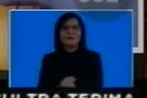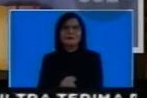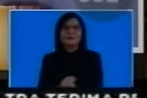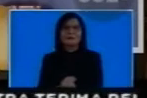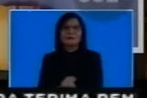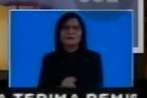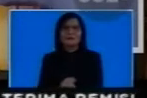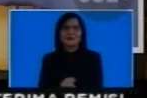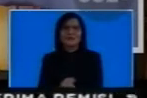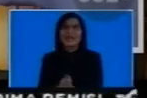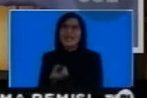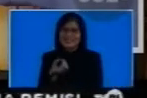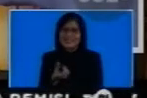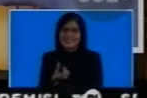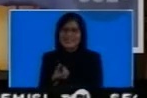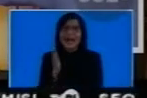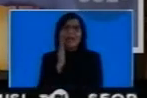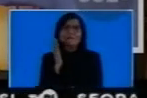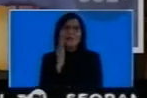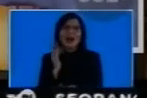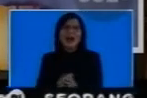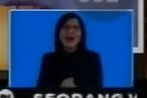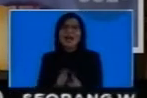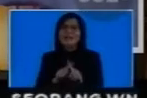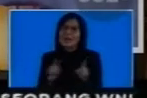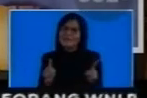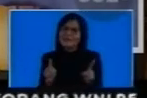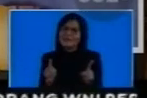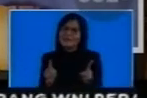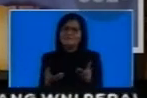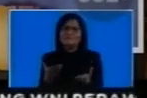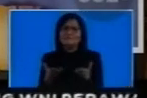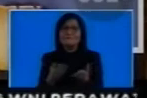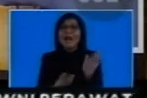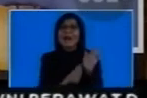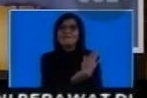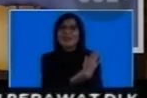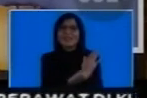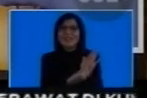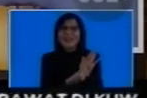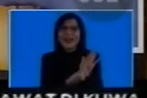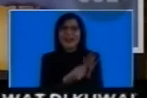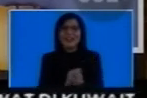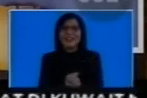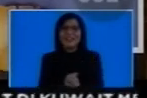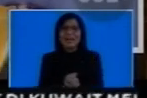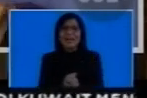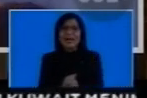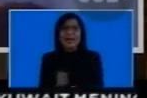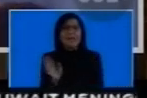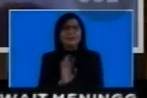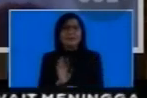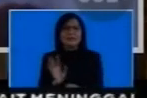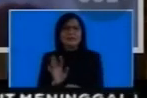pemerintah, itu sedikit memudahkan. Cuma memang kenyataannya di lapangan